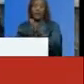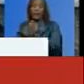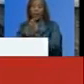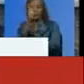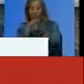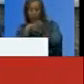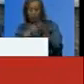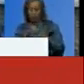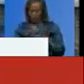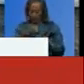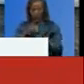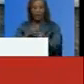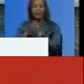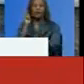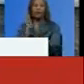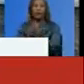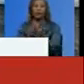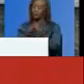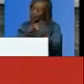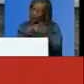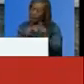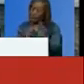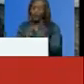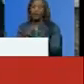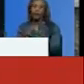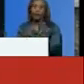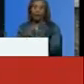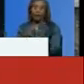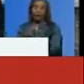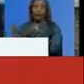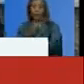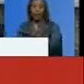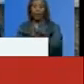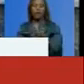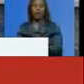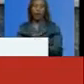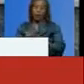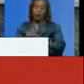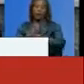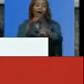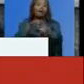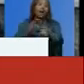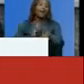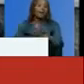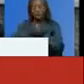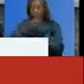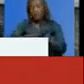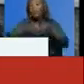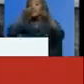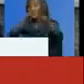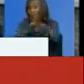ግብሮቻችንን በፈጠነ ጊዜ ለማሳካት ጥረት ይደረጋል። ከመደበኛው የሥራ ሰዓታችን በሚሻገር